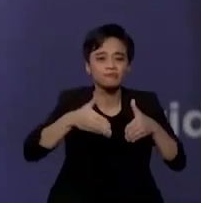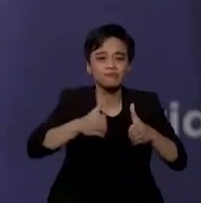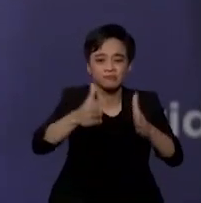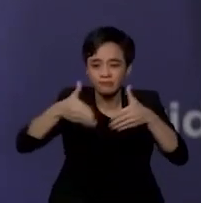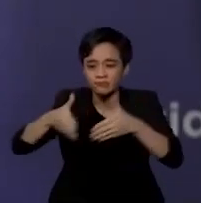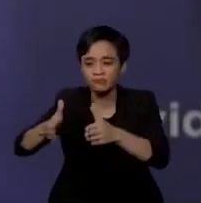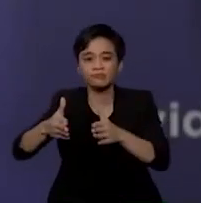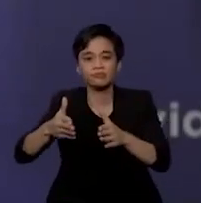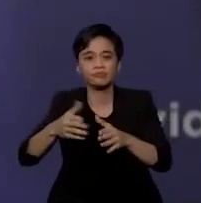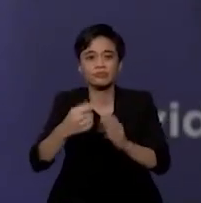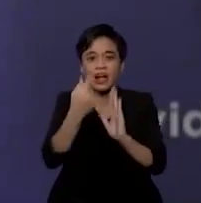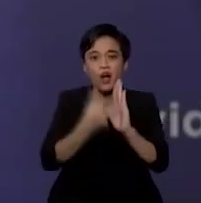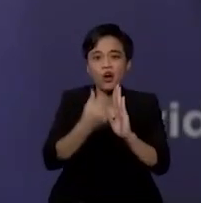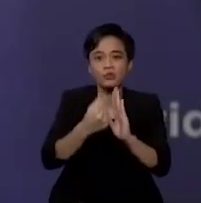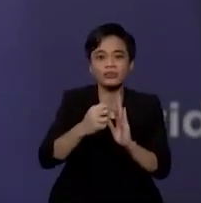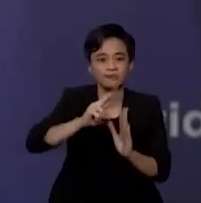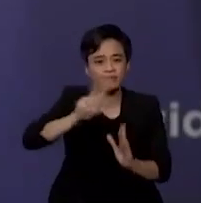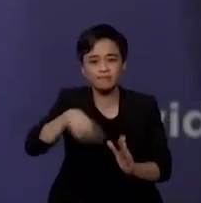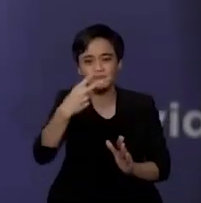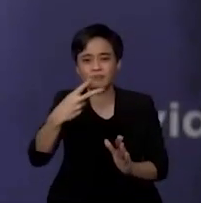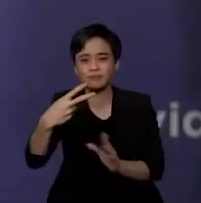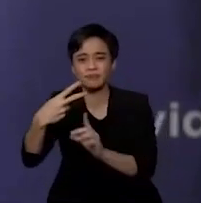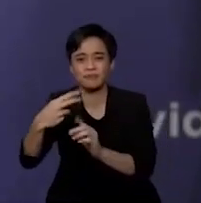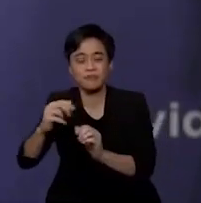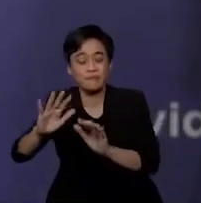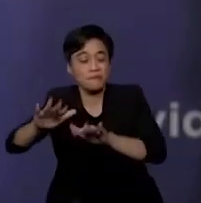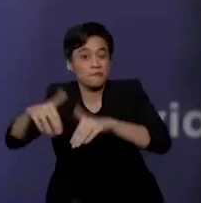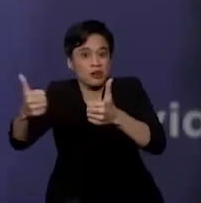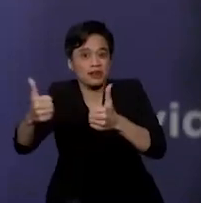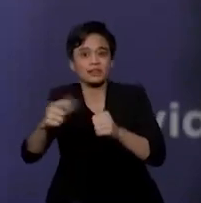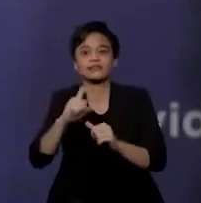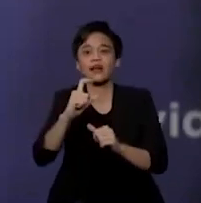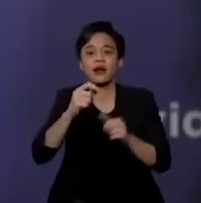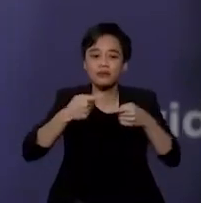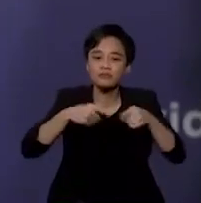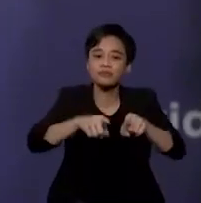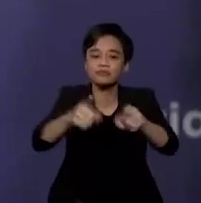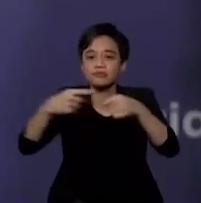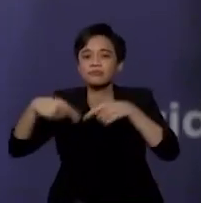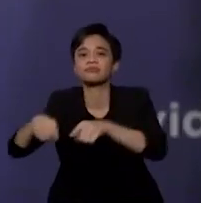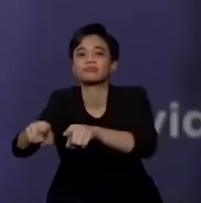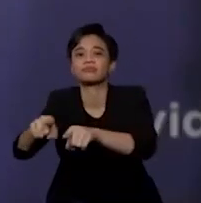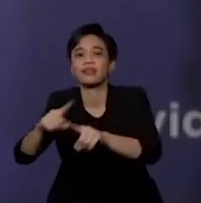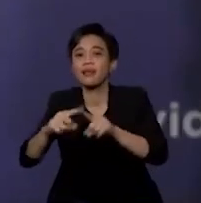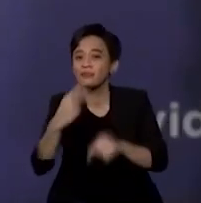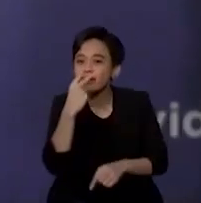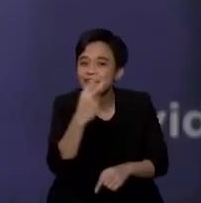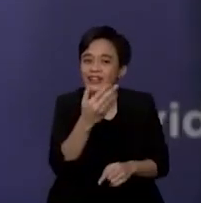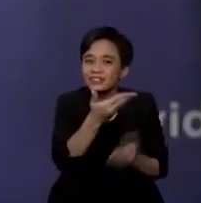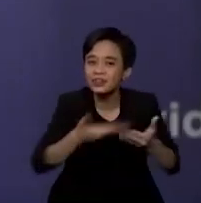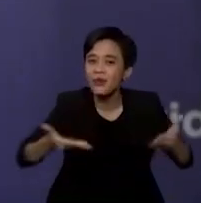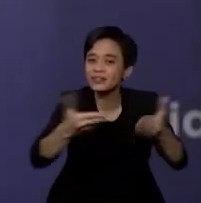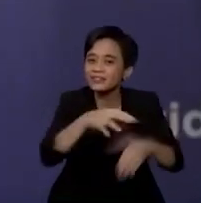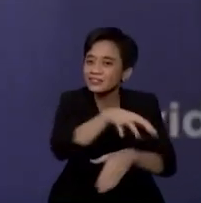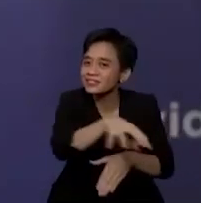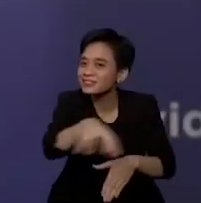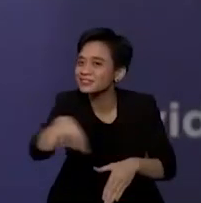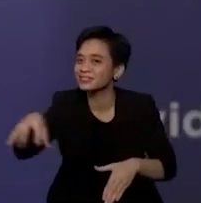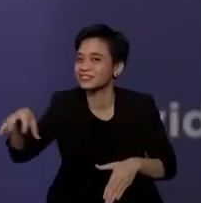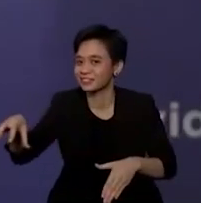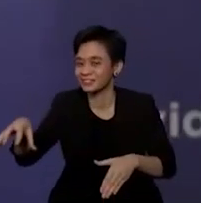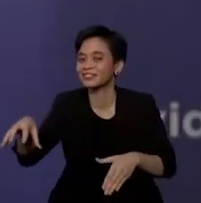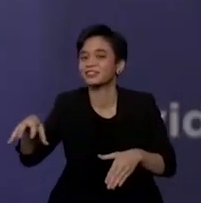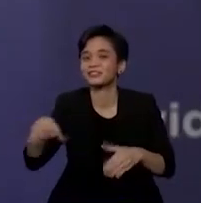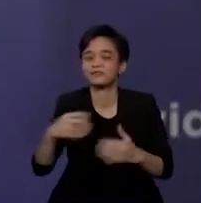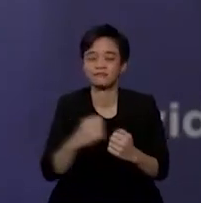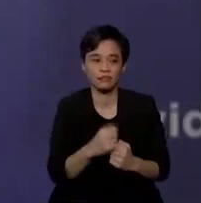dilakukan pemulihan ekonomi secara bertahap sesuai dengan kondisi lingkungan yang ada di lapangan dalam